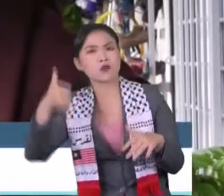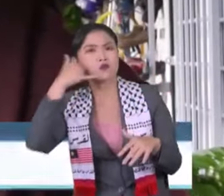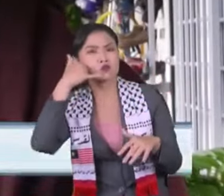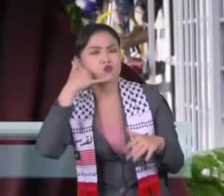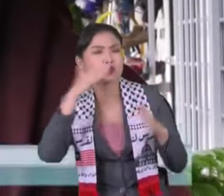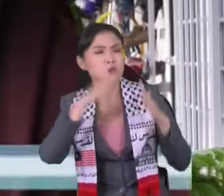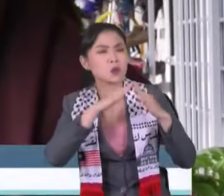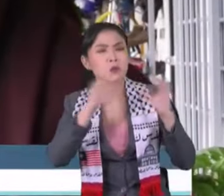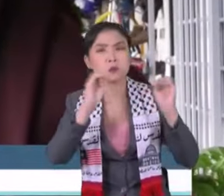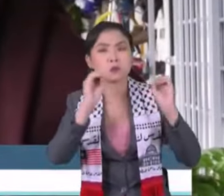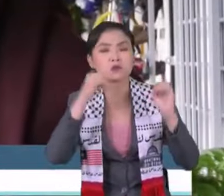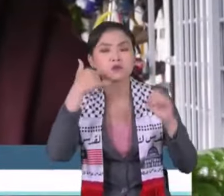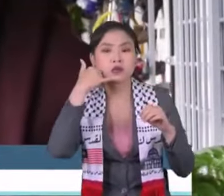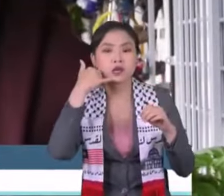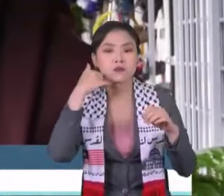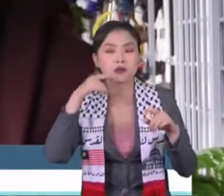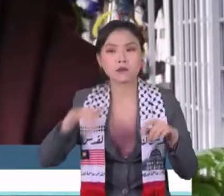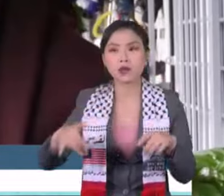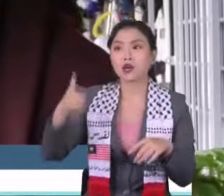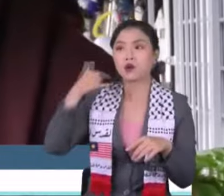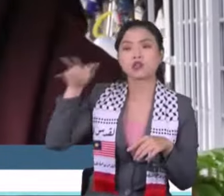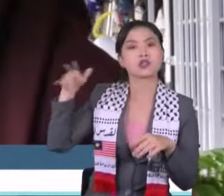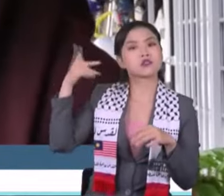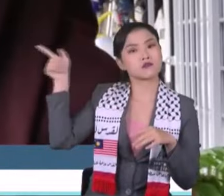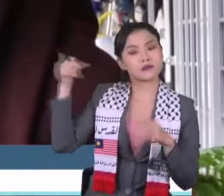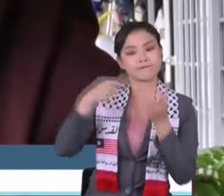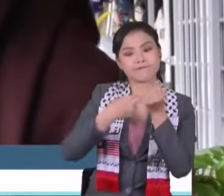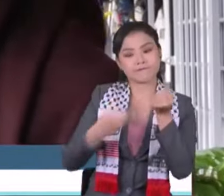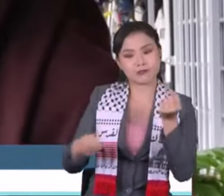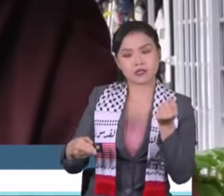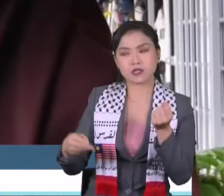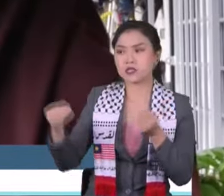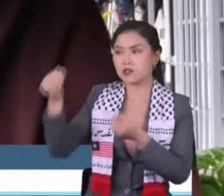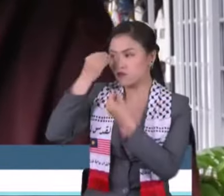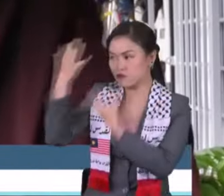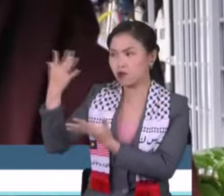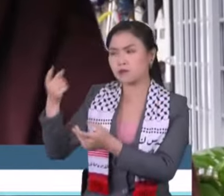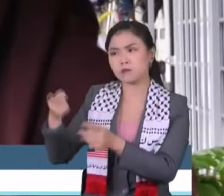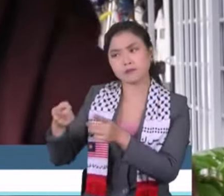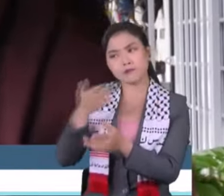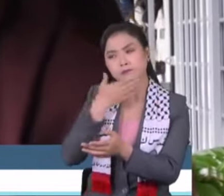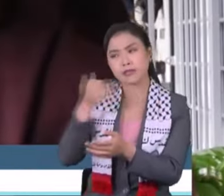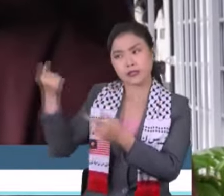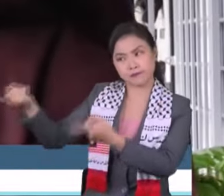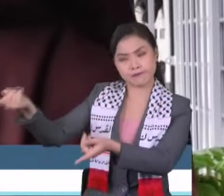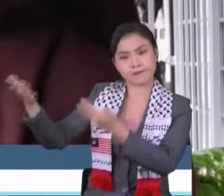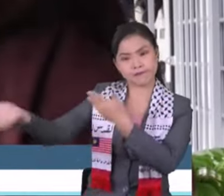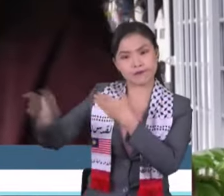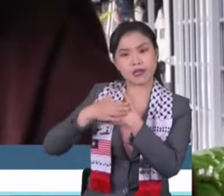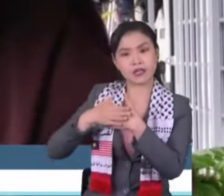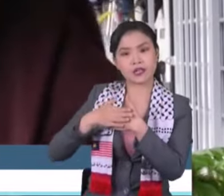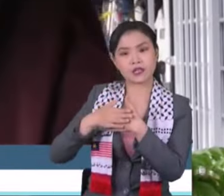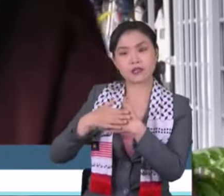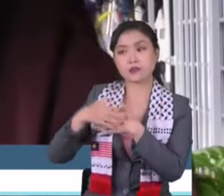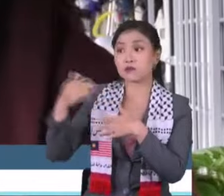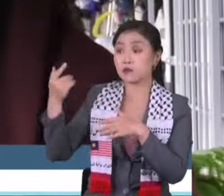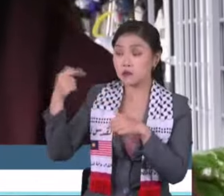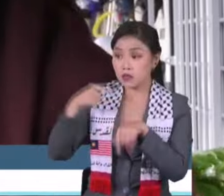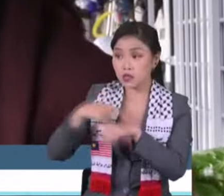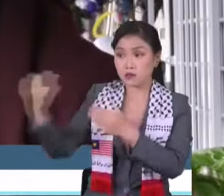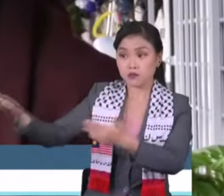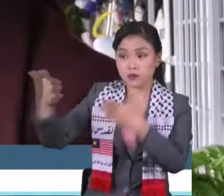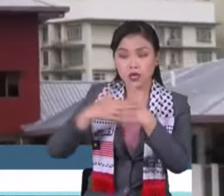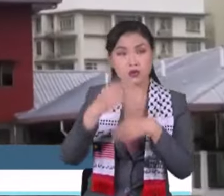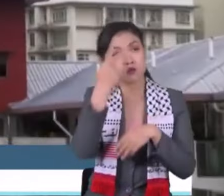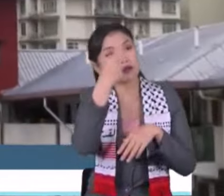orang. Jadi telefon handphone diorang ada dekat rawang. So akak kata baliklah, elok akak cakap nak cakap suruh balik je tu, bumbung tu dah